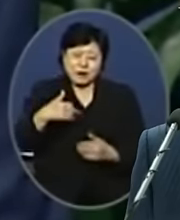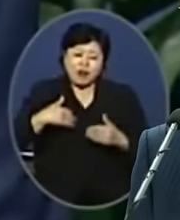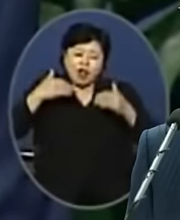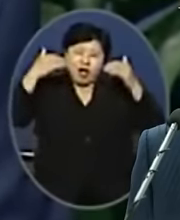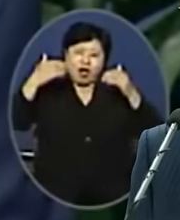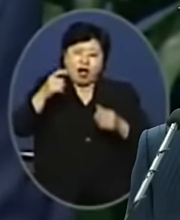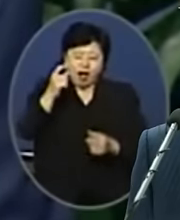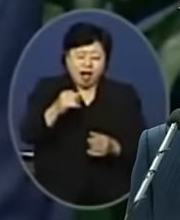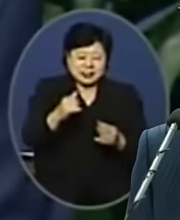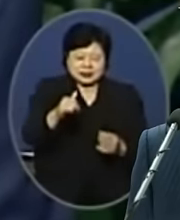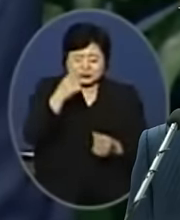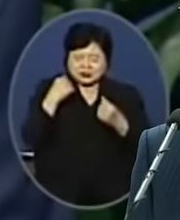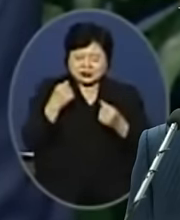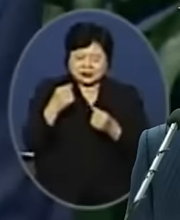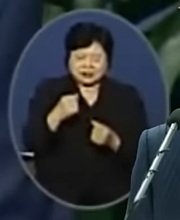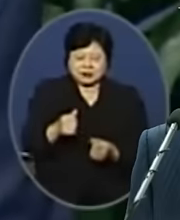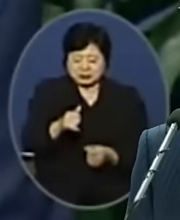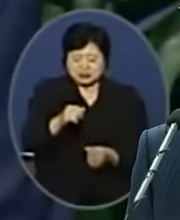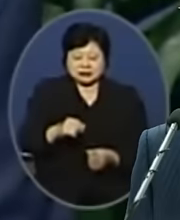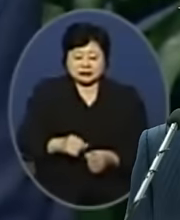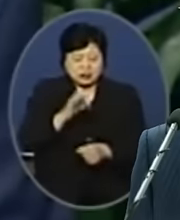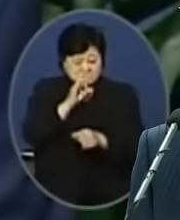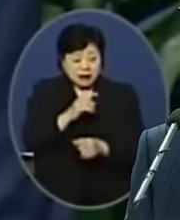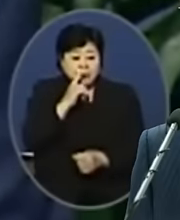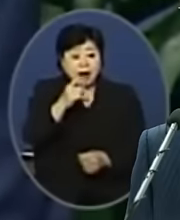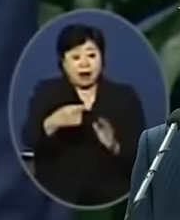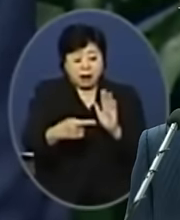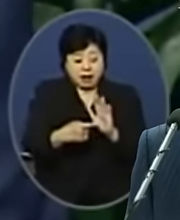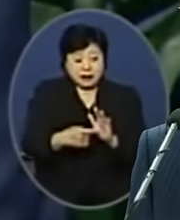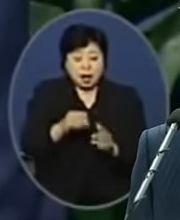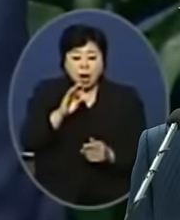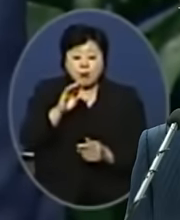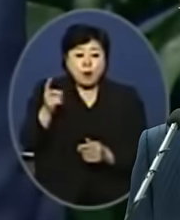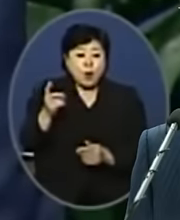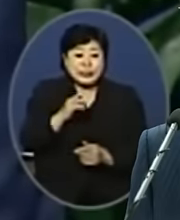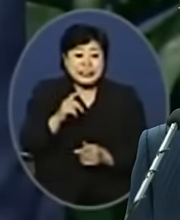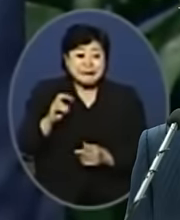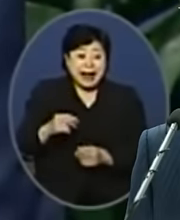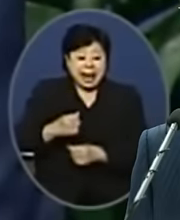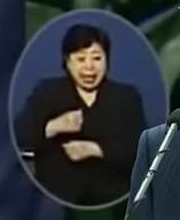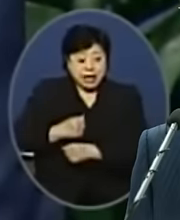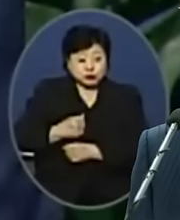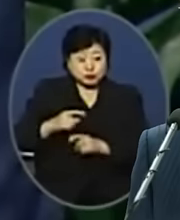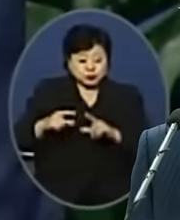놈 데리고 왔으니 누가 살 사람 사라고 하니까 보디발이라는 애굽의